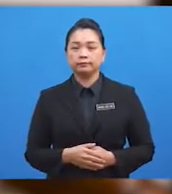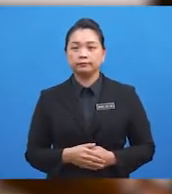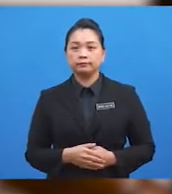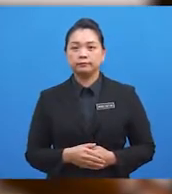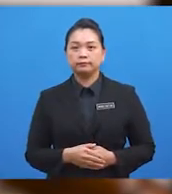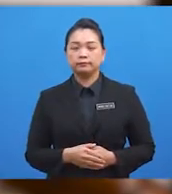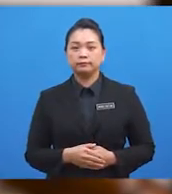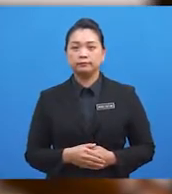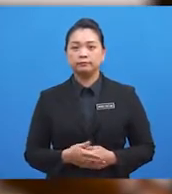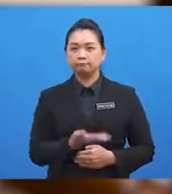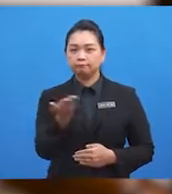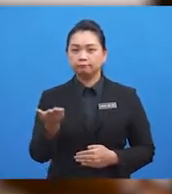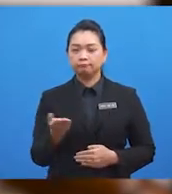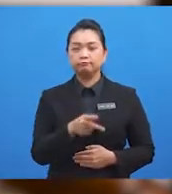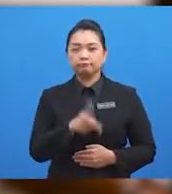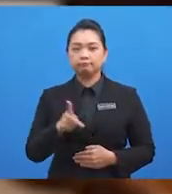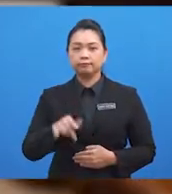Para pelajar yang saya kasihi,